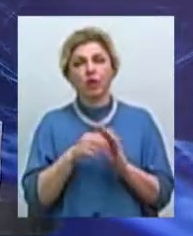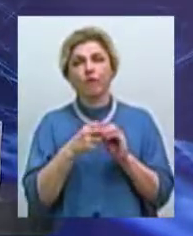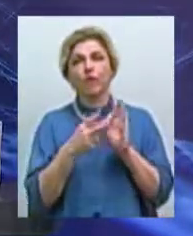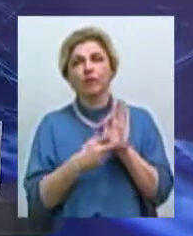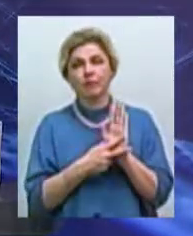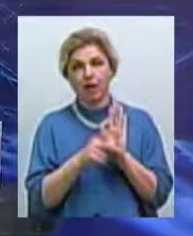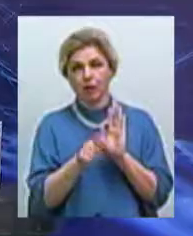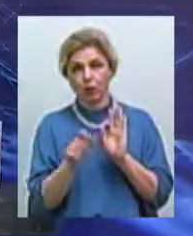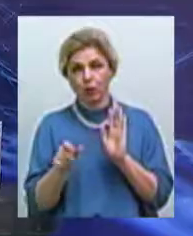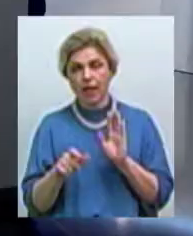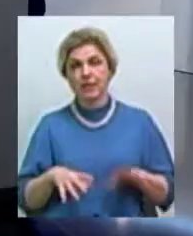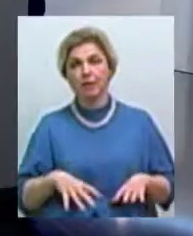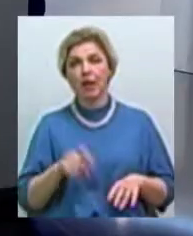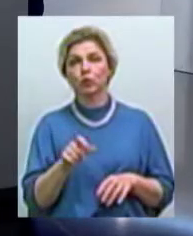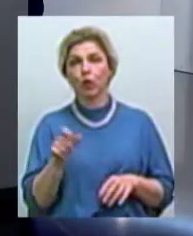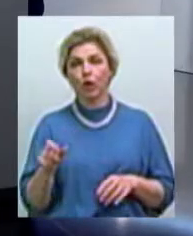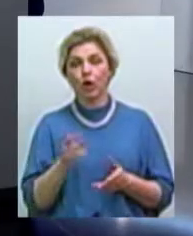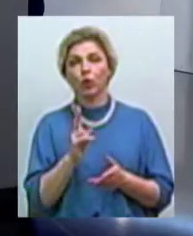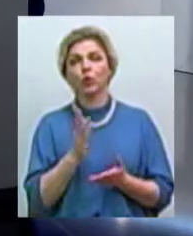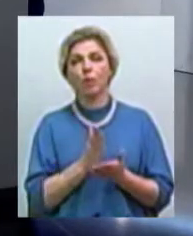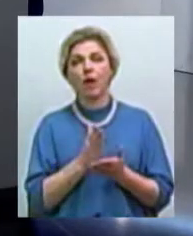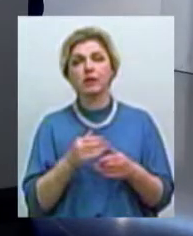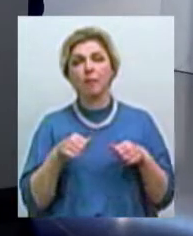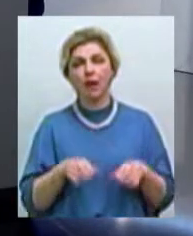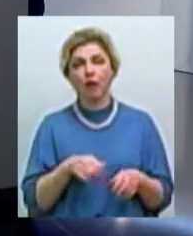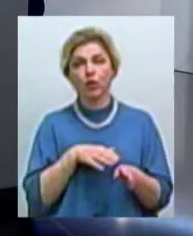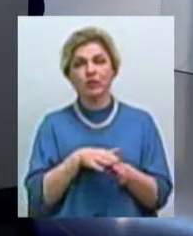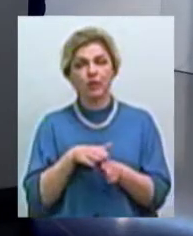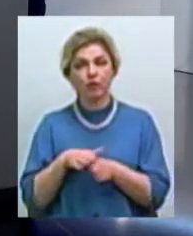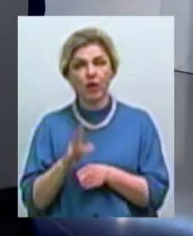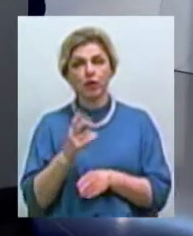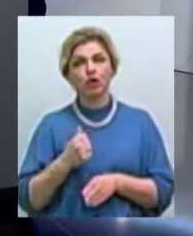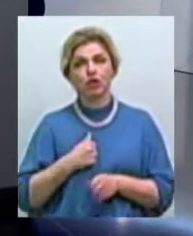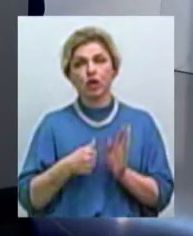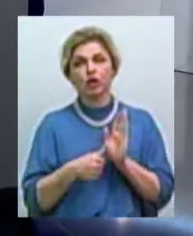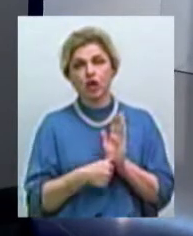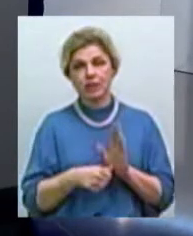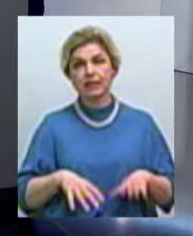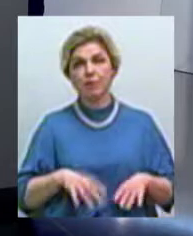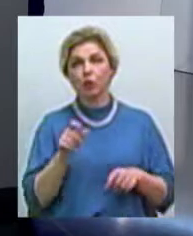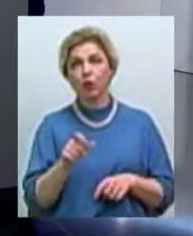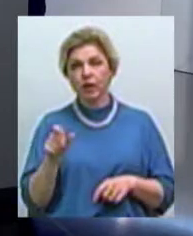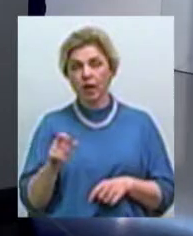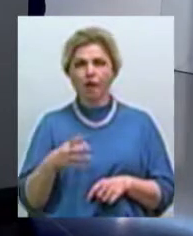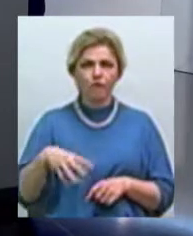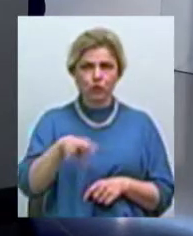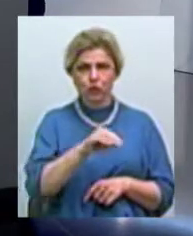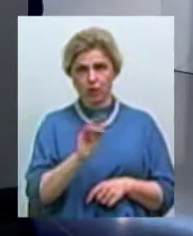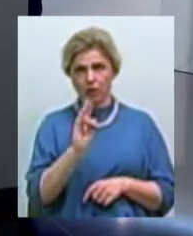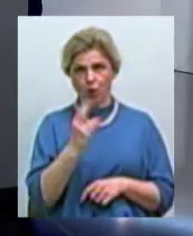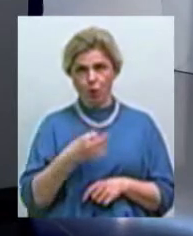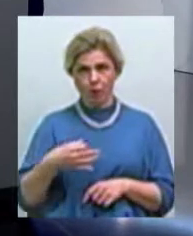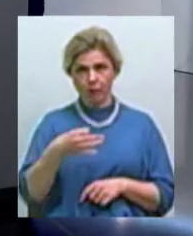осіб. Інспекторів, які мають право здійснювати, на жаль, 6 інспекторів на всю область, які здійснюють і